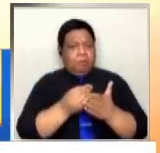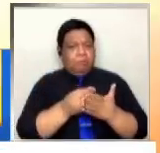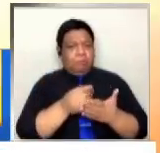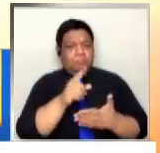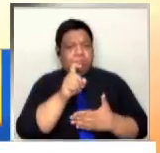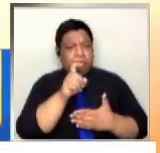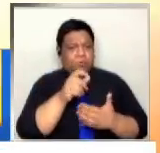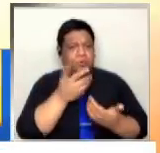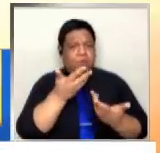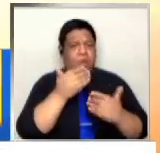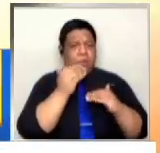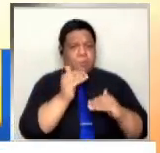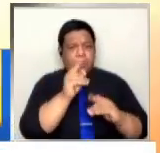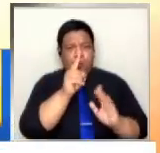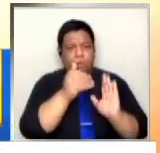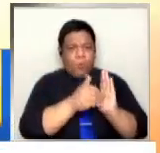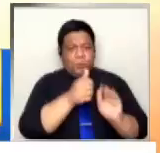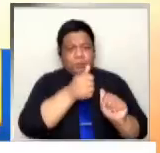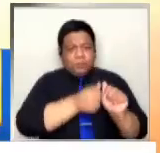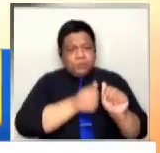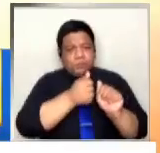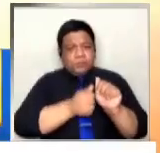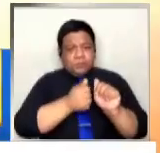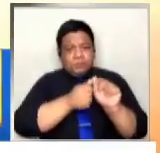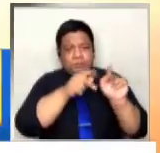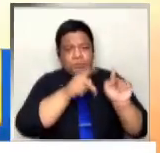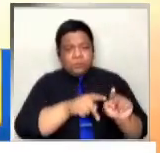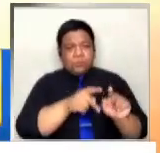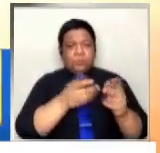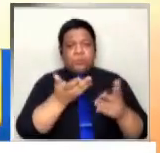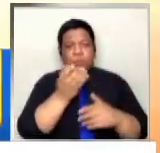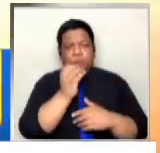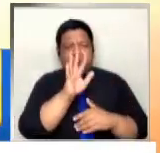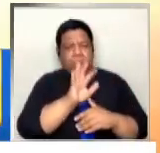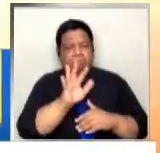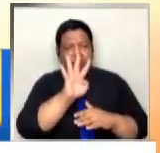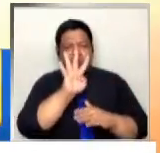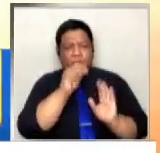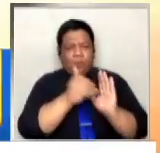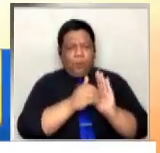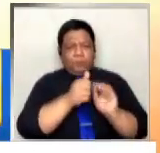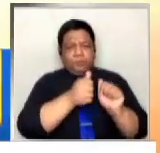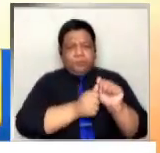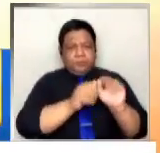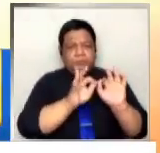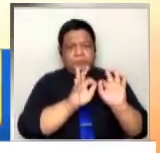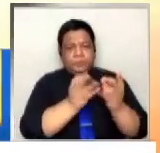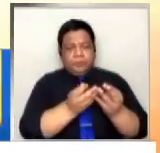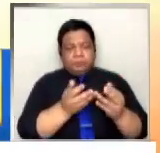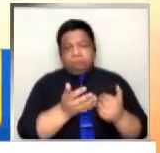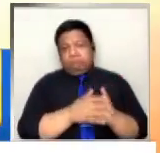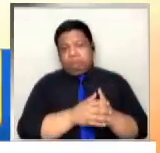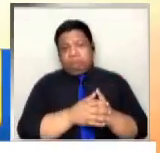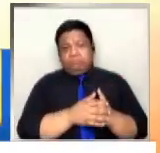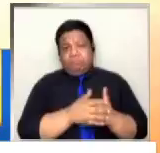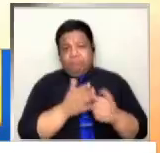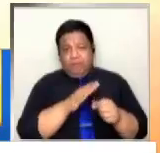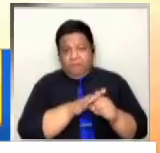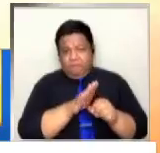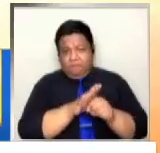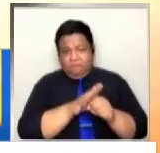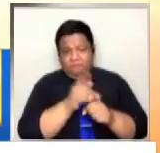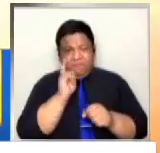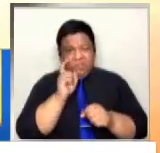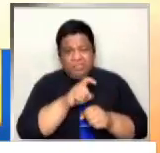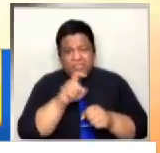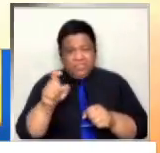1,000 piso na halaga ng tulong kada tao o hindi bababa sa 4,000 piso kada pamilya. Sapat po ba ito sa pangangailangan ng mga